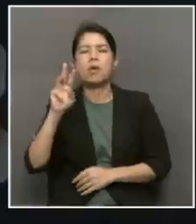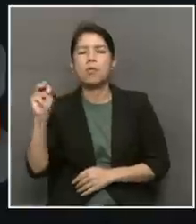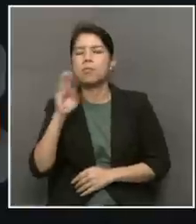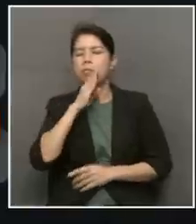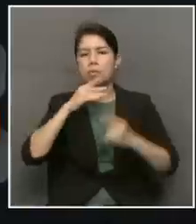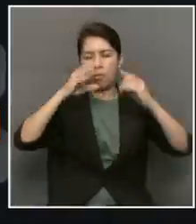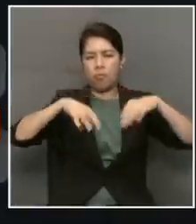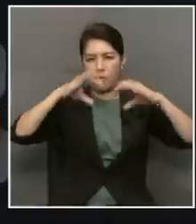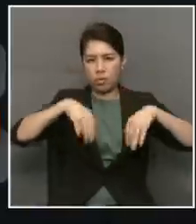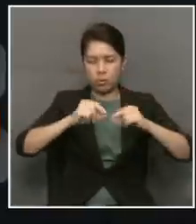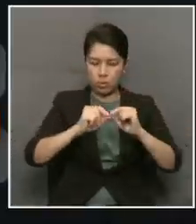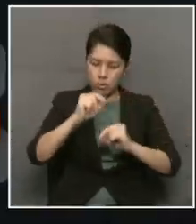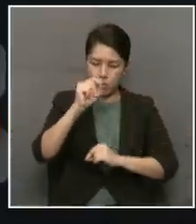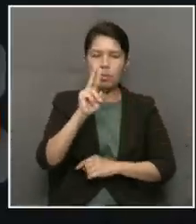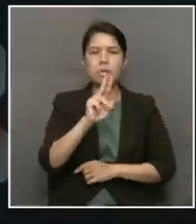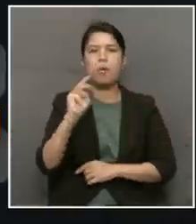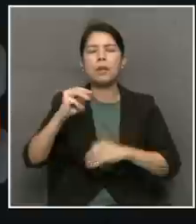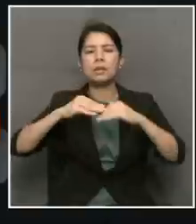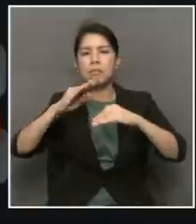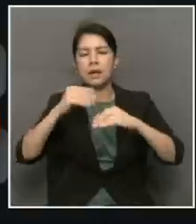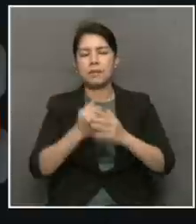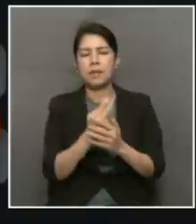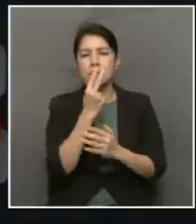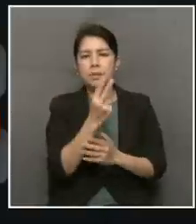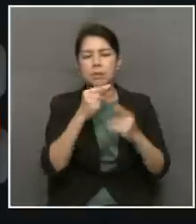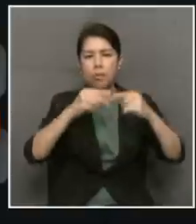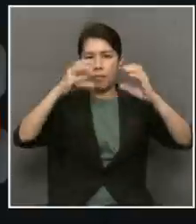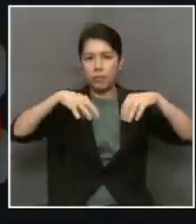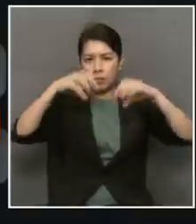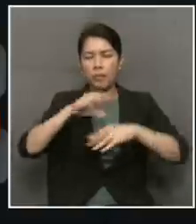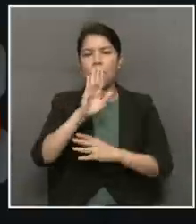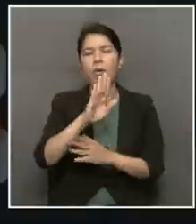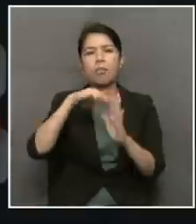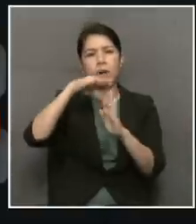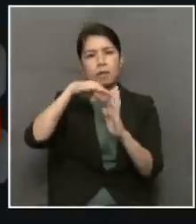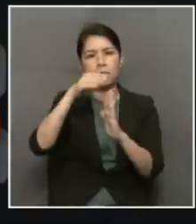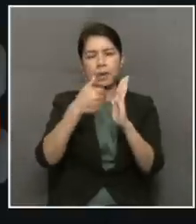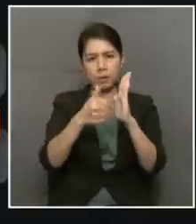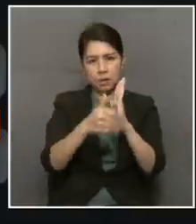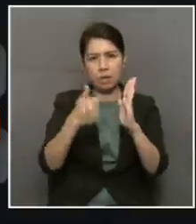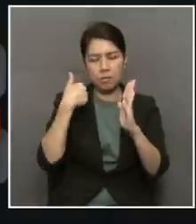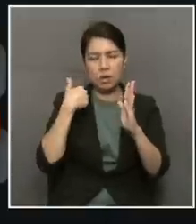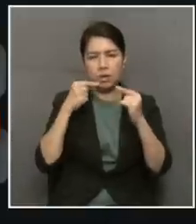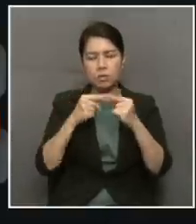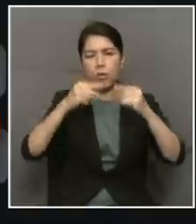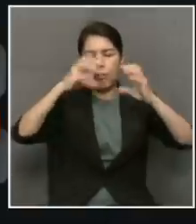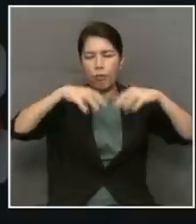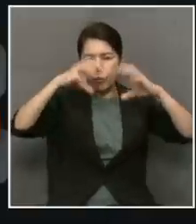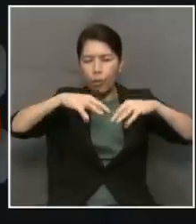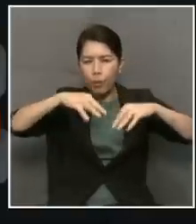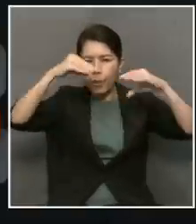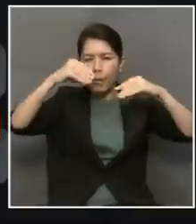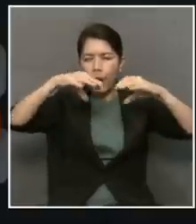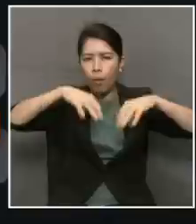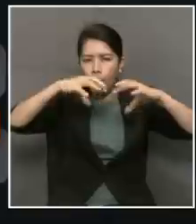มากกว่า 2มตค่ะไปดูฝนในพื้นที่ภาคเหนือนะคะและภาคตออกเฉียงเหนือจะมีฝนลดลงค่ะโดยภาคเหนือมีฝน